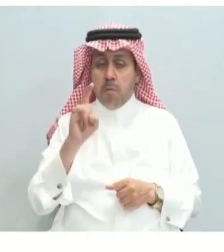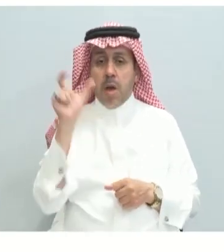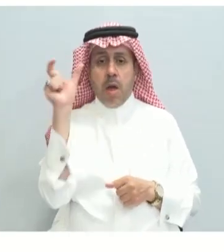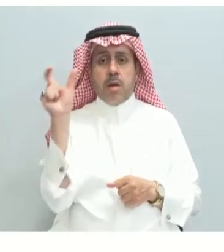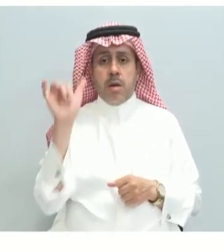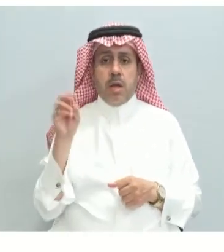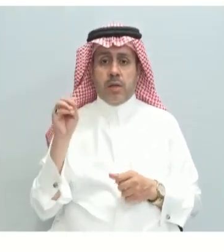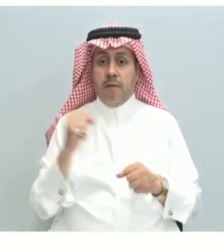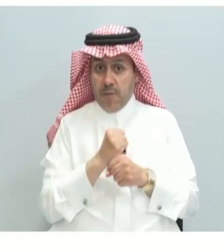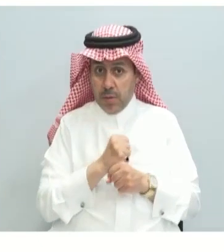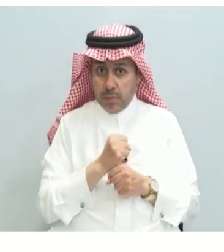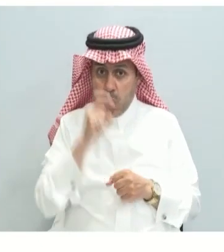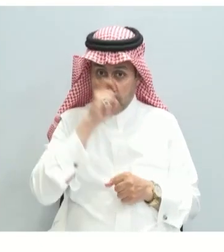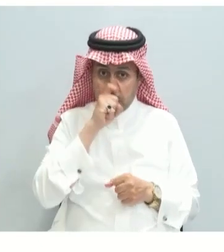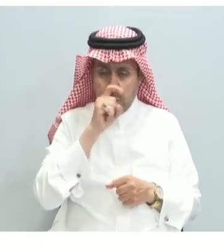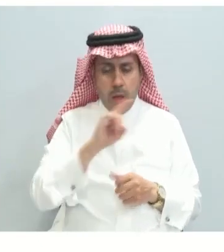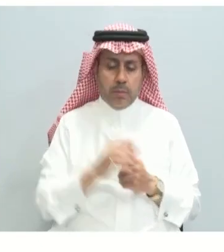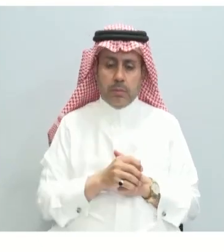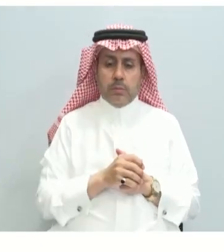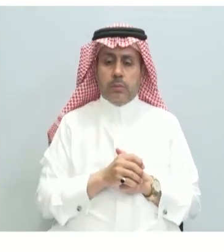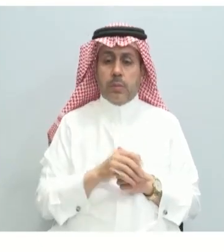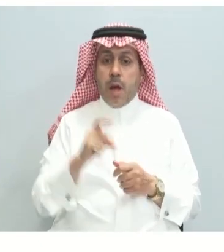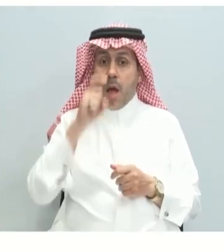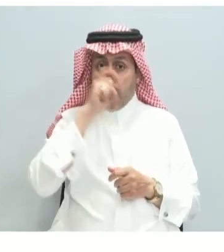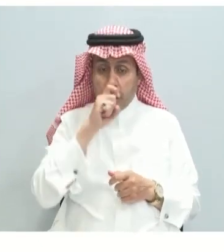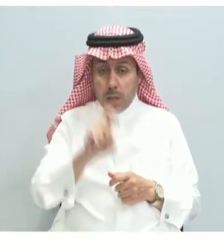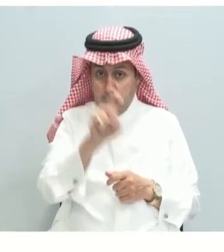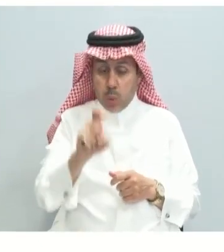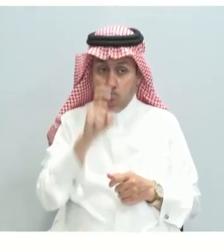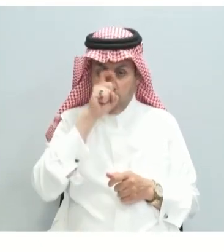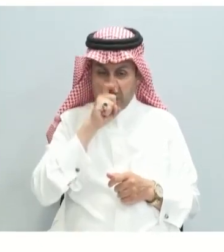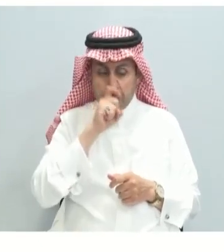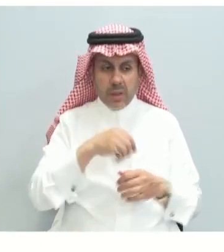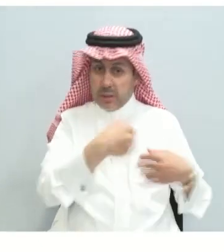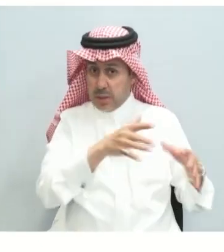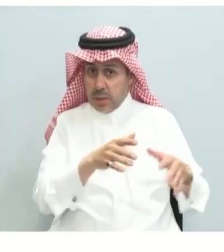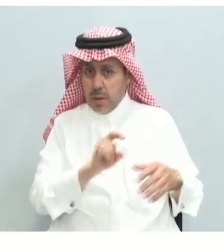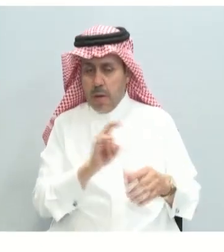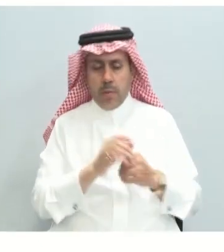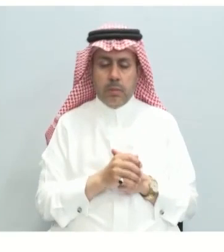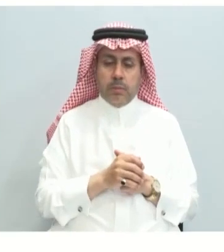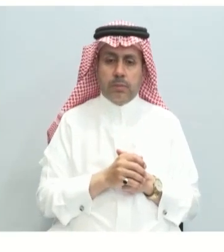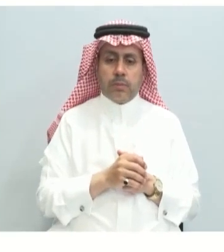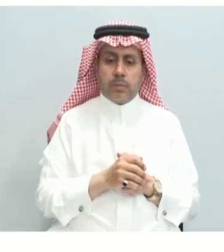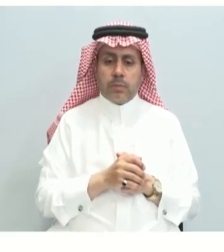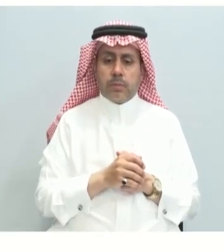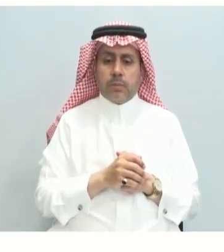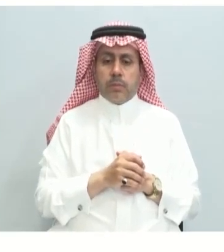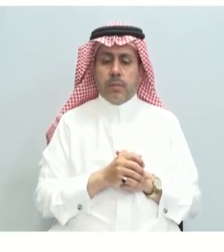ينوي فعله؟ لا. هل يوجب ترك الشيء وهو لم ينوي تركه؟ لا.